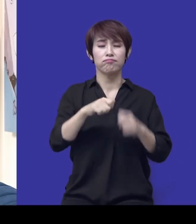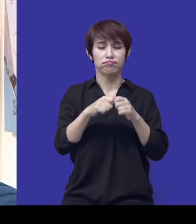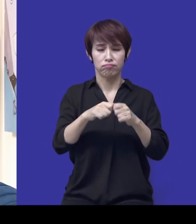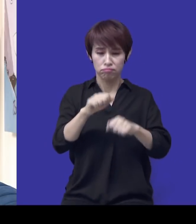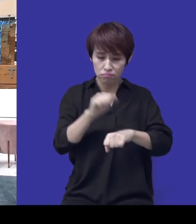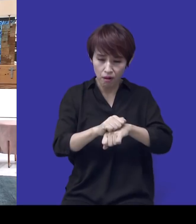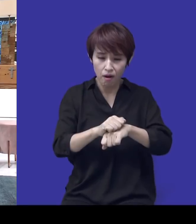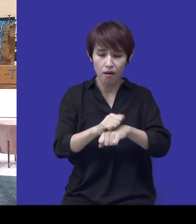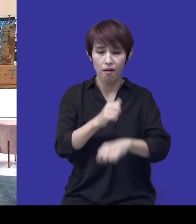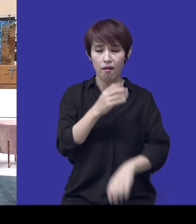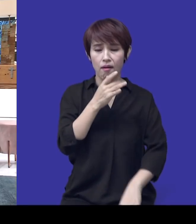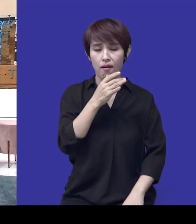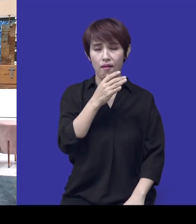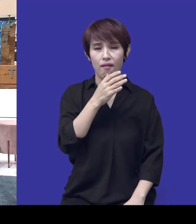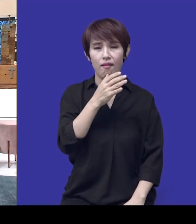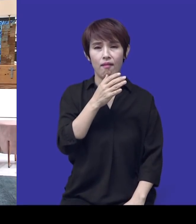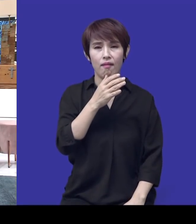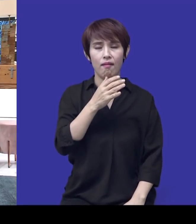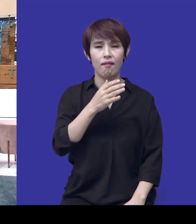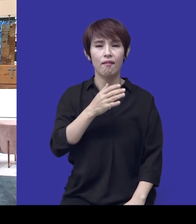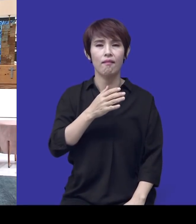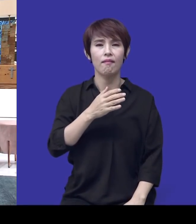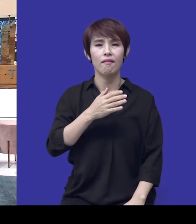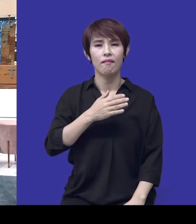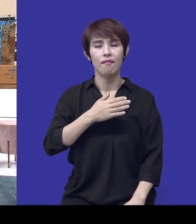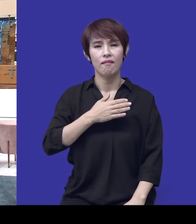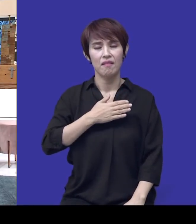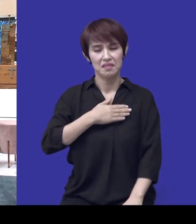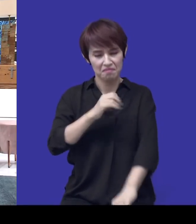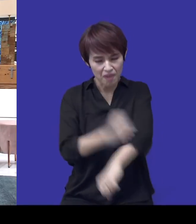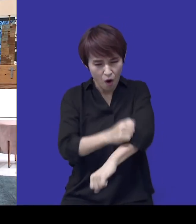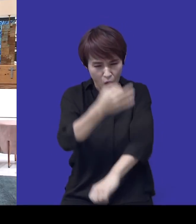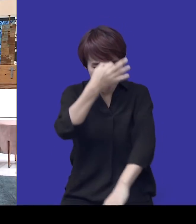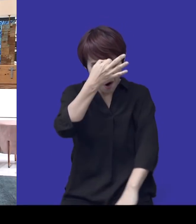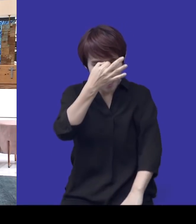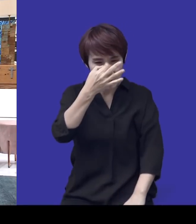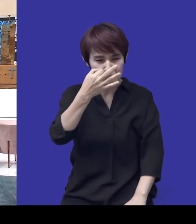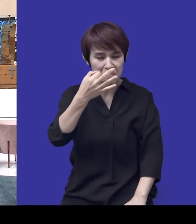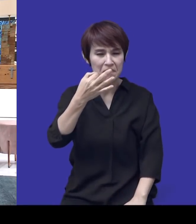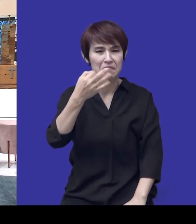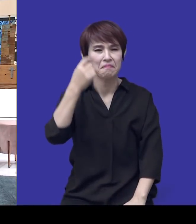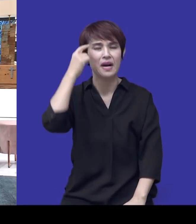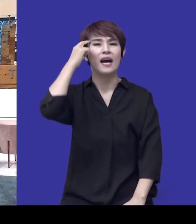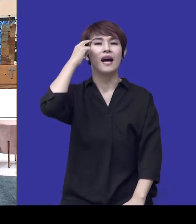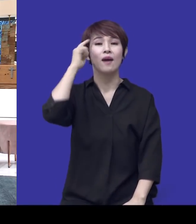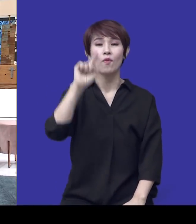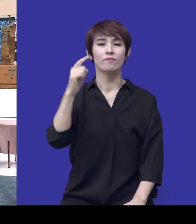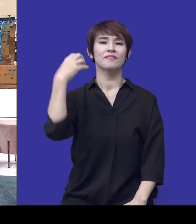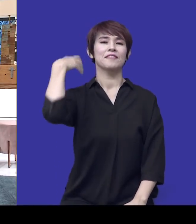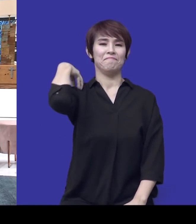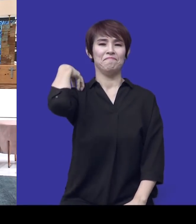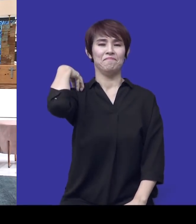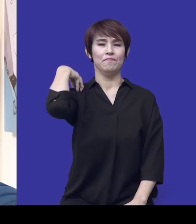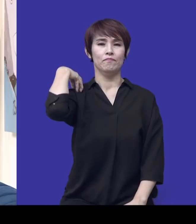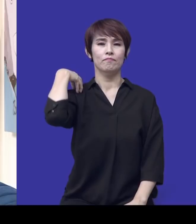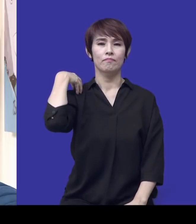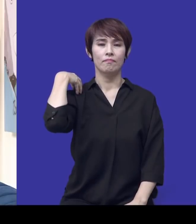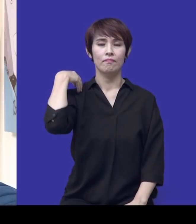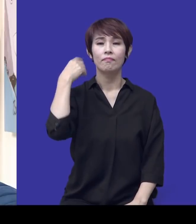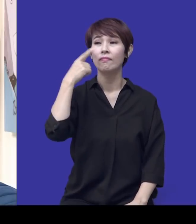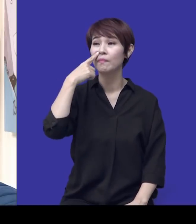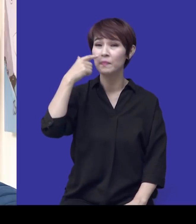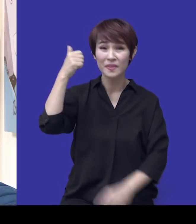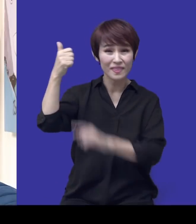됐고, 나의 가장 강력한 탤런트를 그때 깨달았어요. 그 책임감이라는. 예. 왜냐면 아버지가 이제